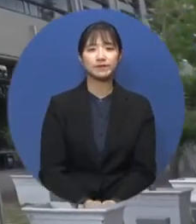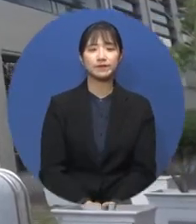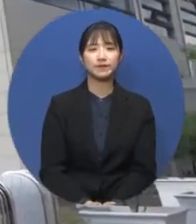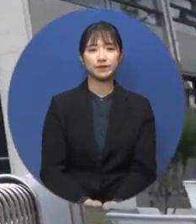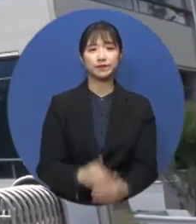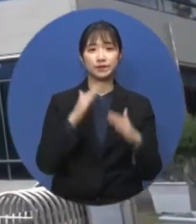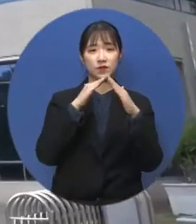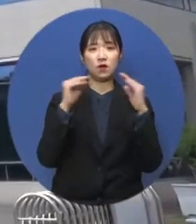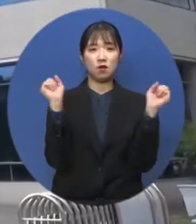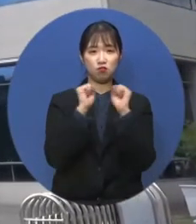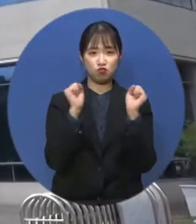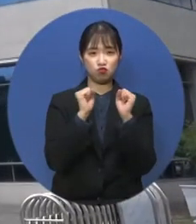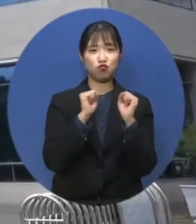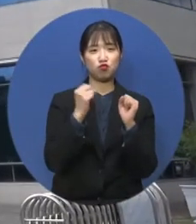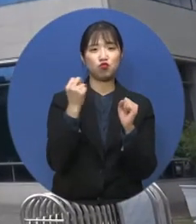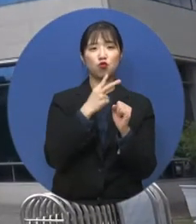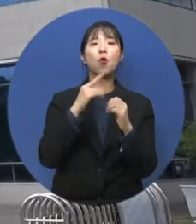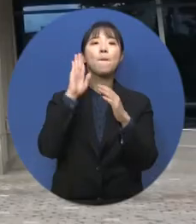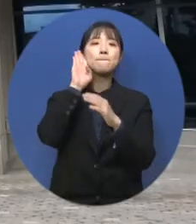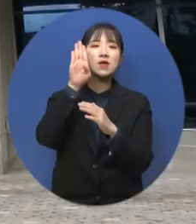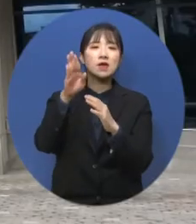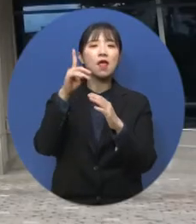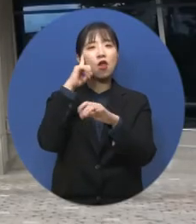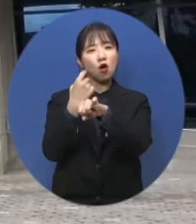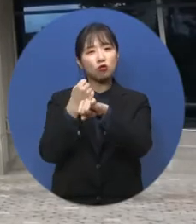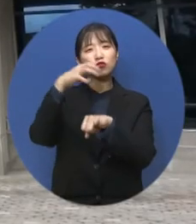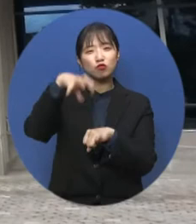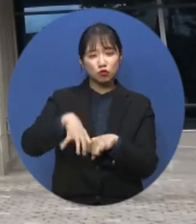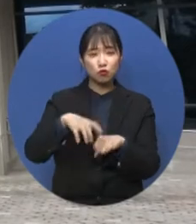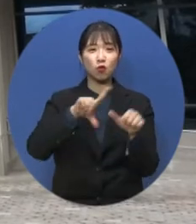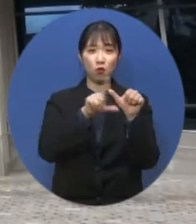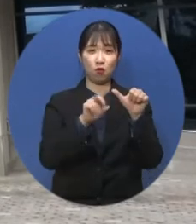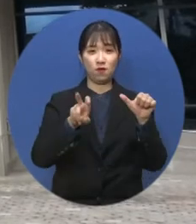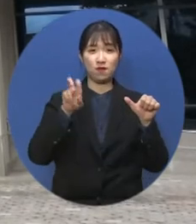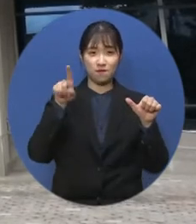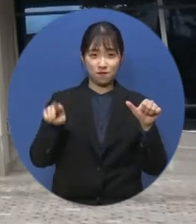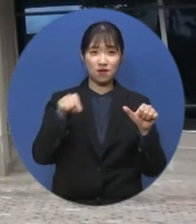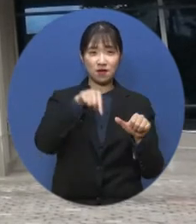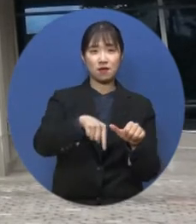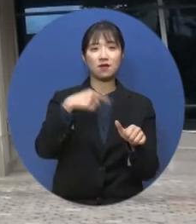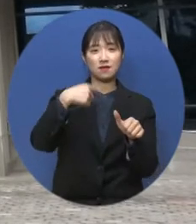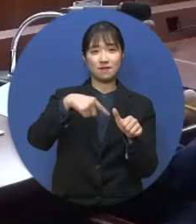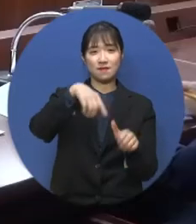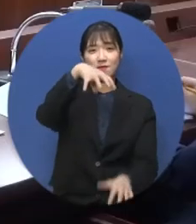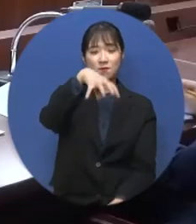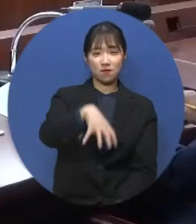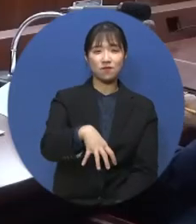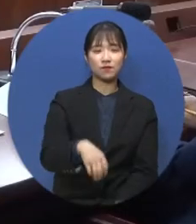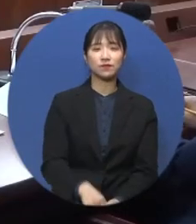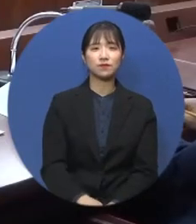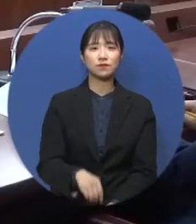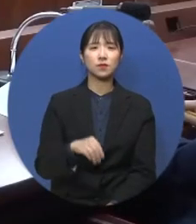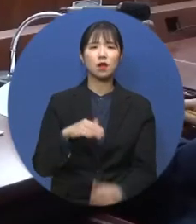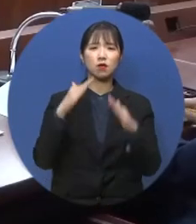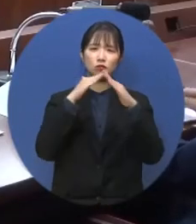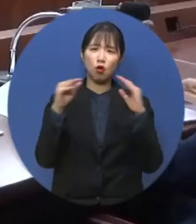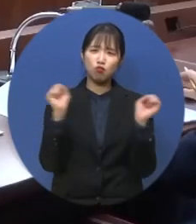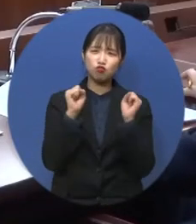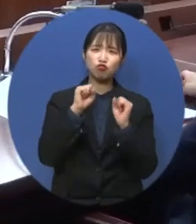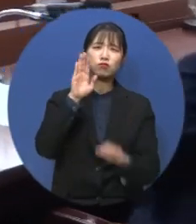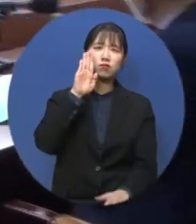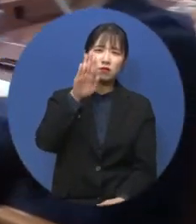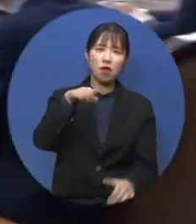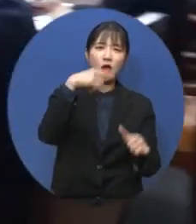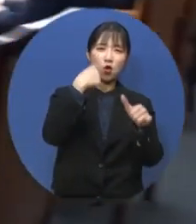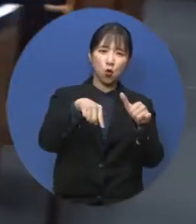전라북도의회 교육위원회와 전북미래연구소는 21일 전라북도의회 교육위원회 세미나실에서 전북의 미래,